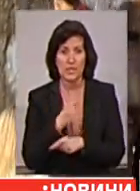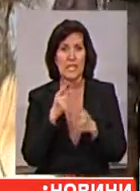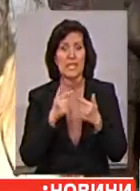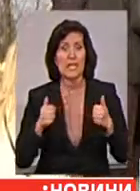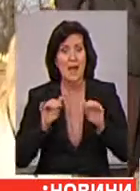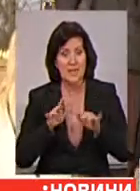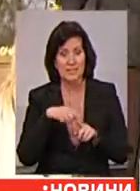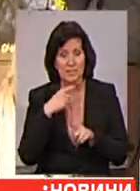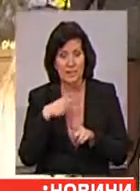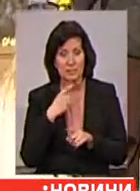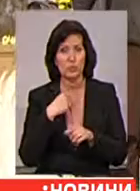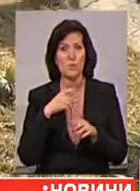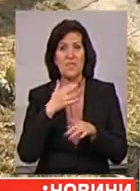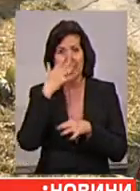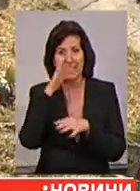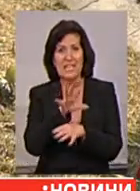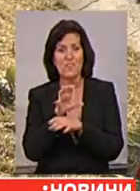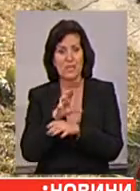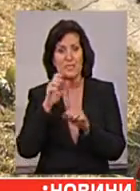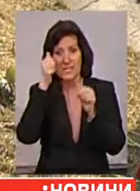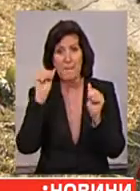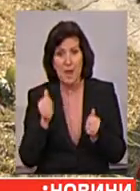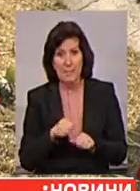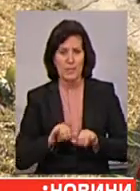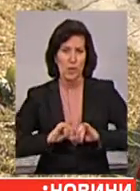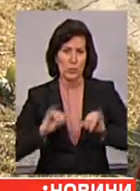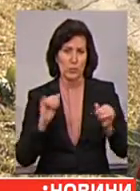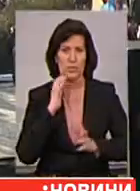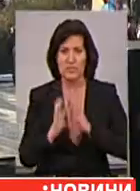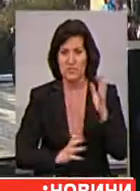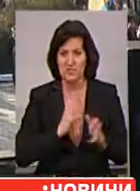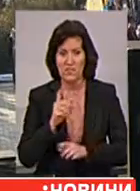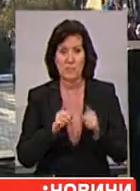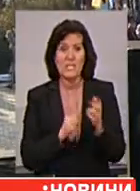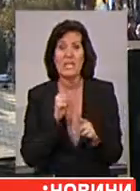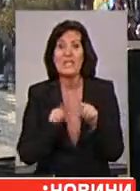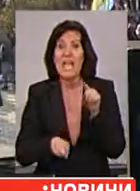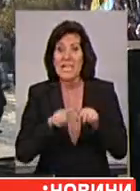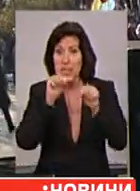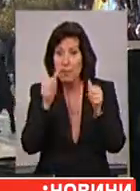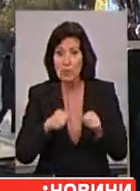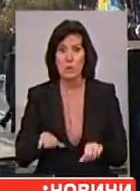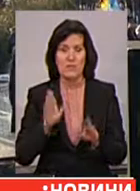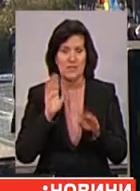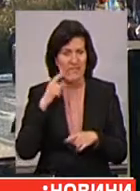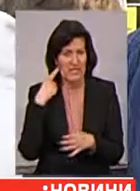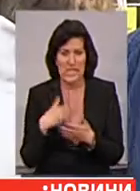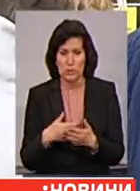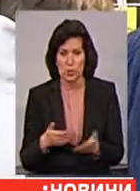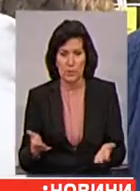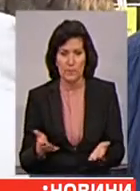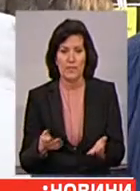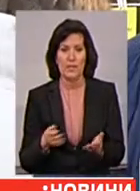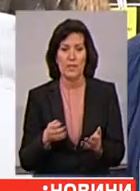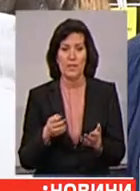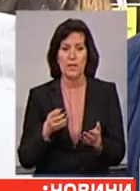Олексій каже, ідея фотографуватися на тлі пам'ятника поширилася всім світом. А про існування деяких монументів вони з колегами навіть не здогадувалися. Класний